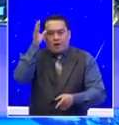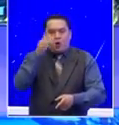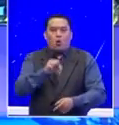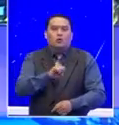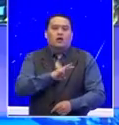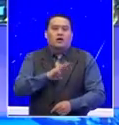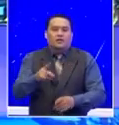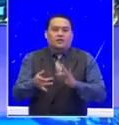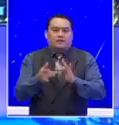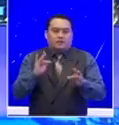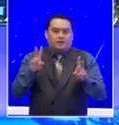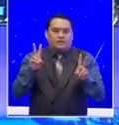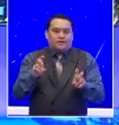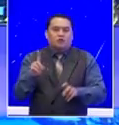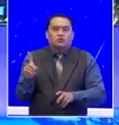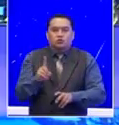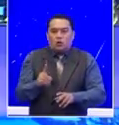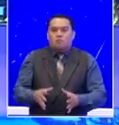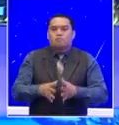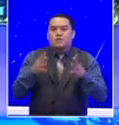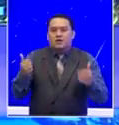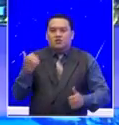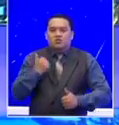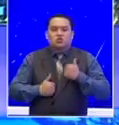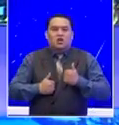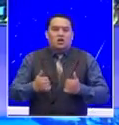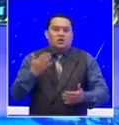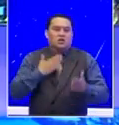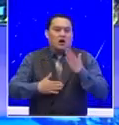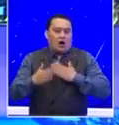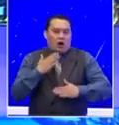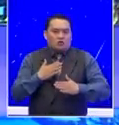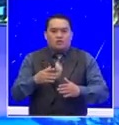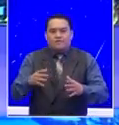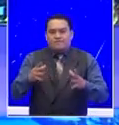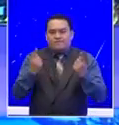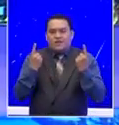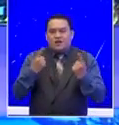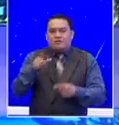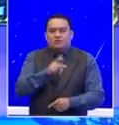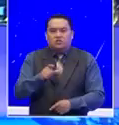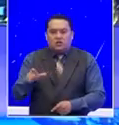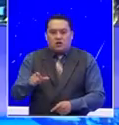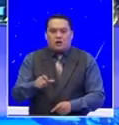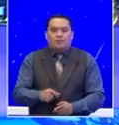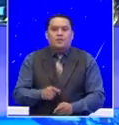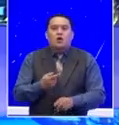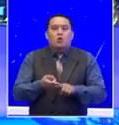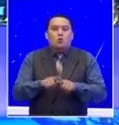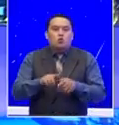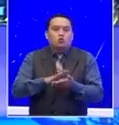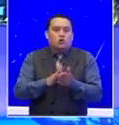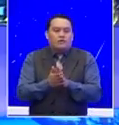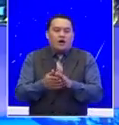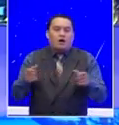онлайн-режиме. Участники подчеркнули, что для них большая честь и радость прикоснуться к миру великого мыслителя, просветителя-композитора. В